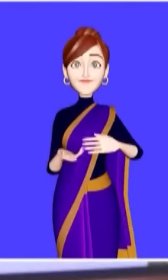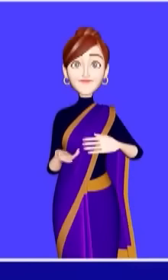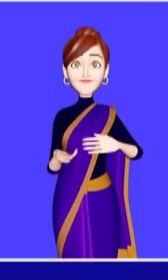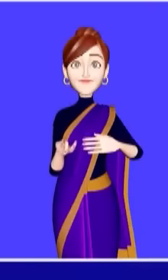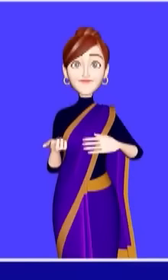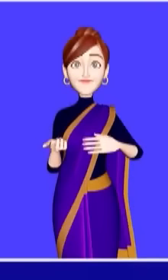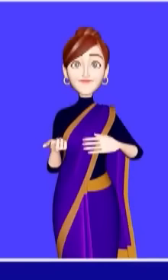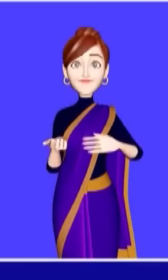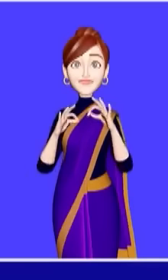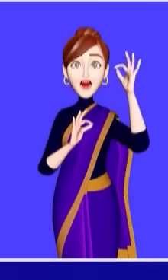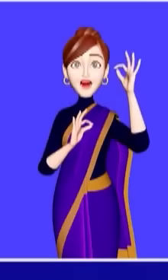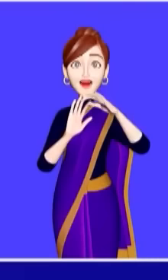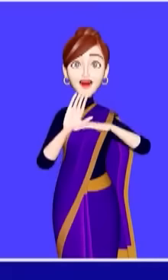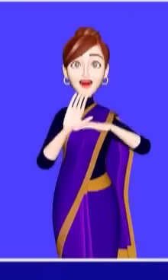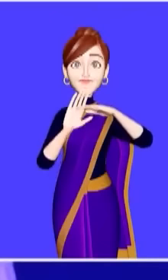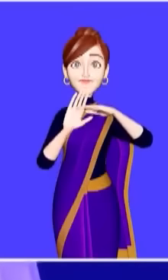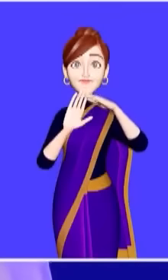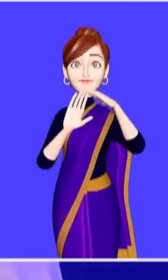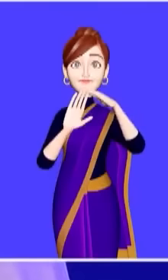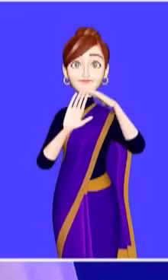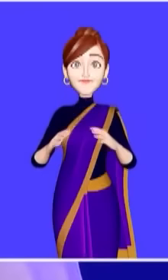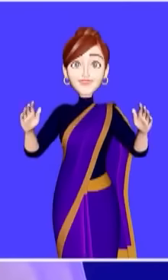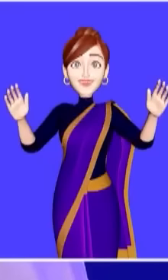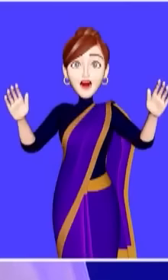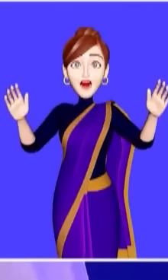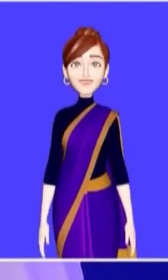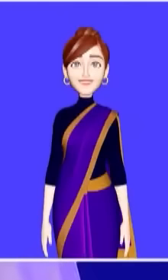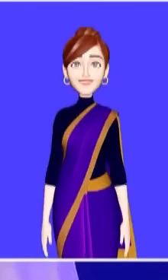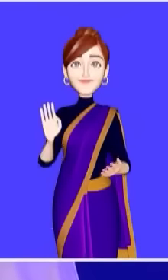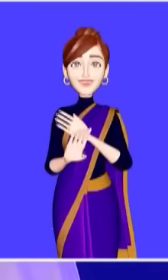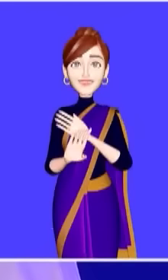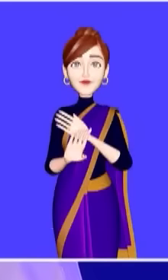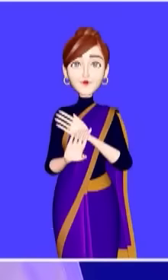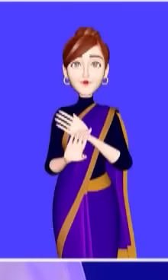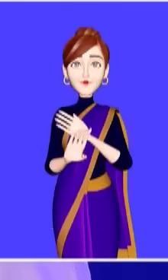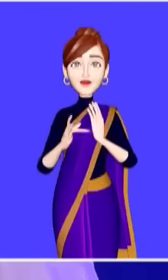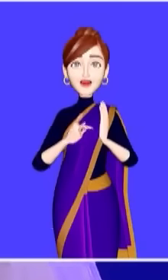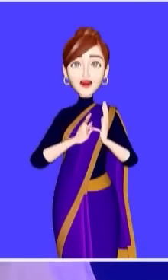टेक्नोलॉजी का इंपैक्ट दिखने में दशकों लगते थे। आज